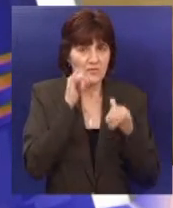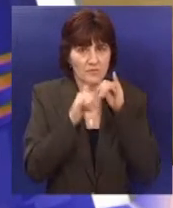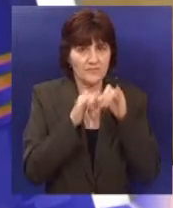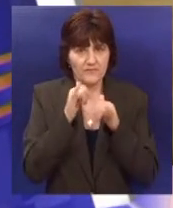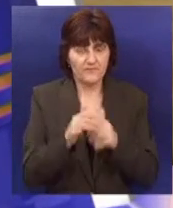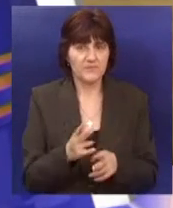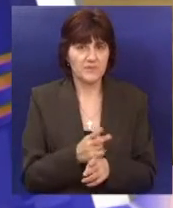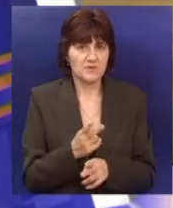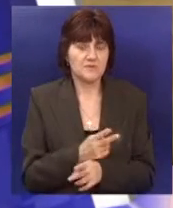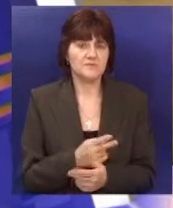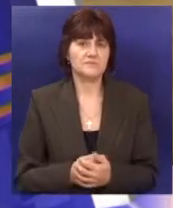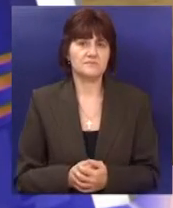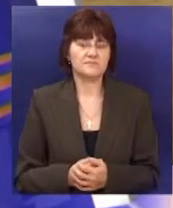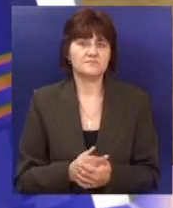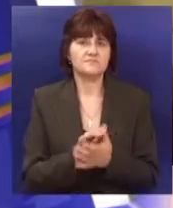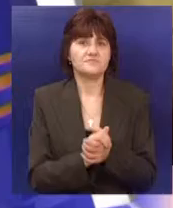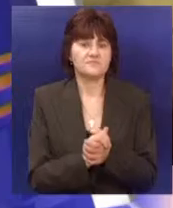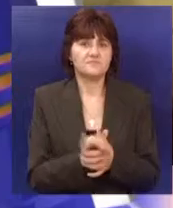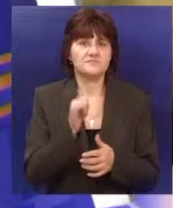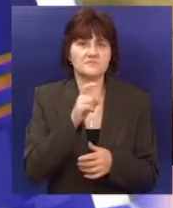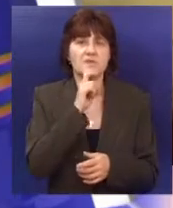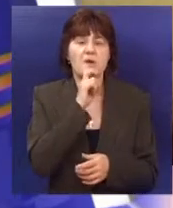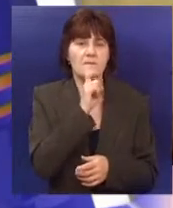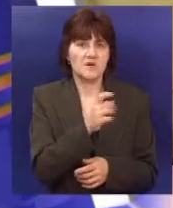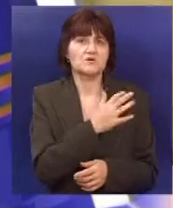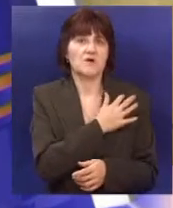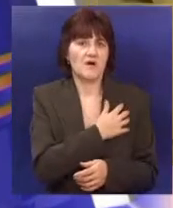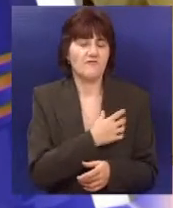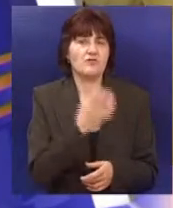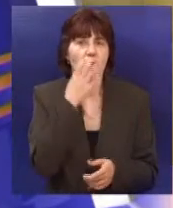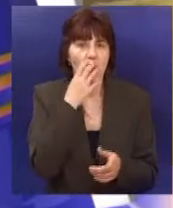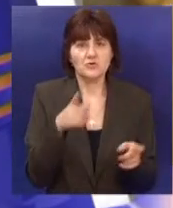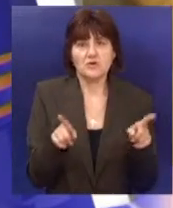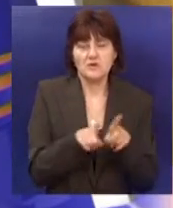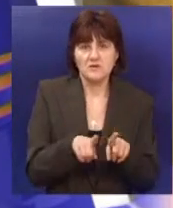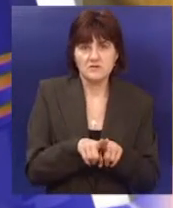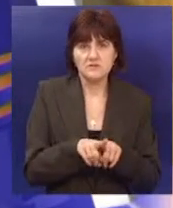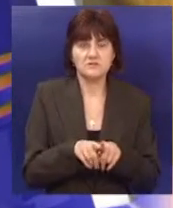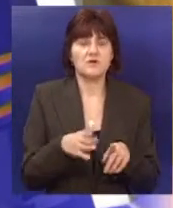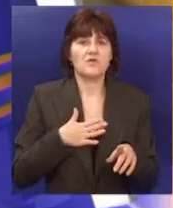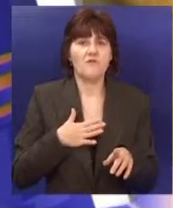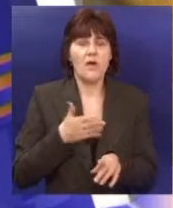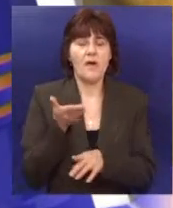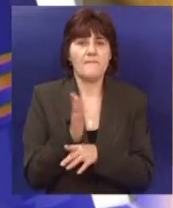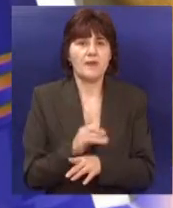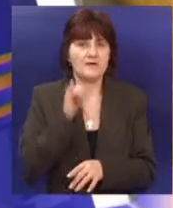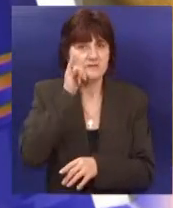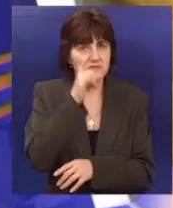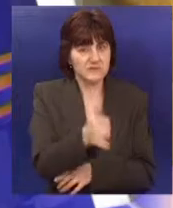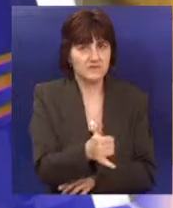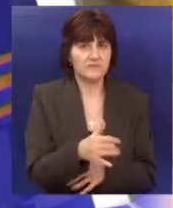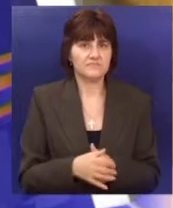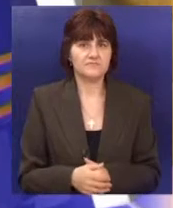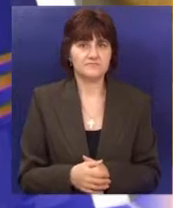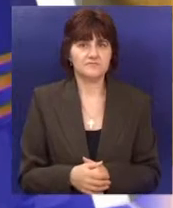kako iz naše zemlje, tako i iz inostranstva. Podršku su dali konzulat Mađarske i Hrvatske, što znači da će i te zemlje imati svoje